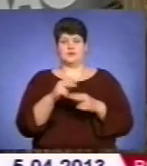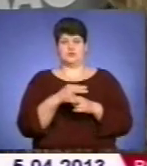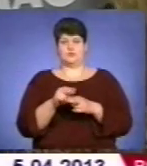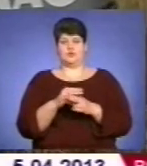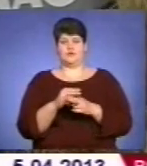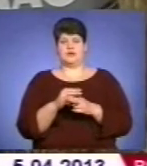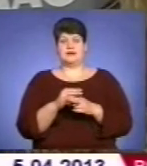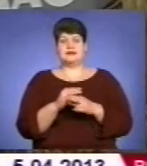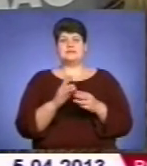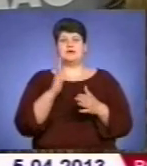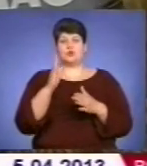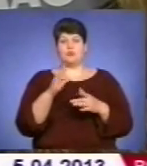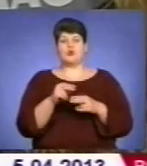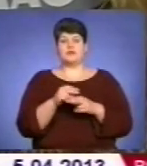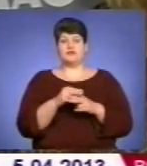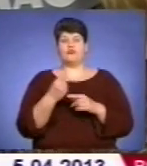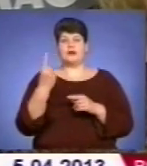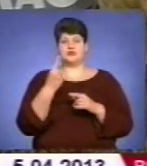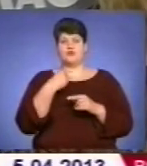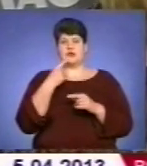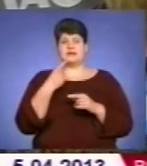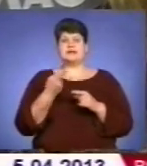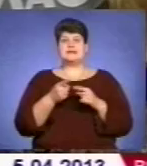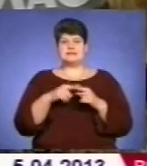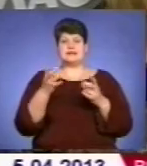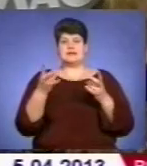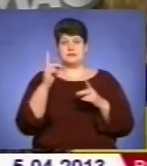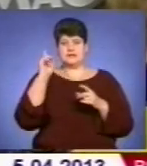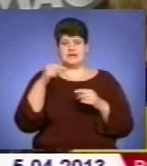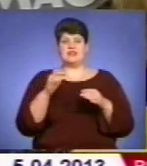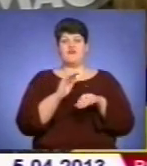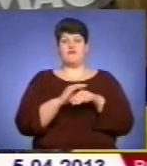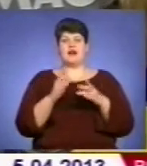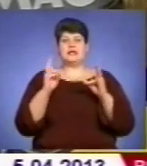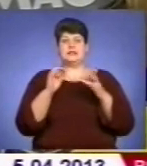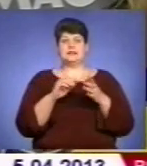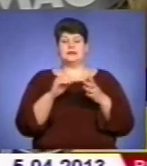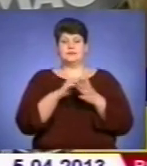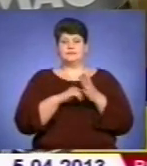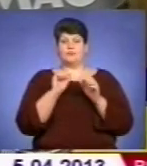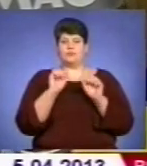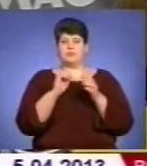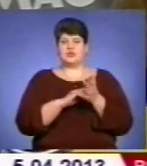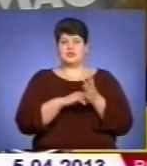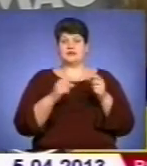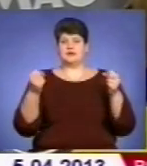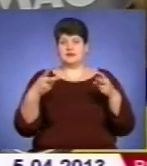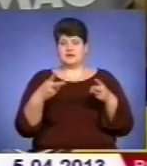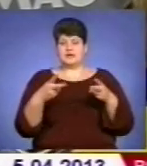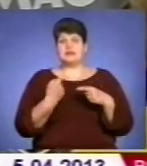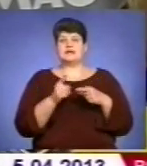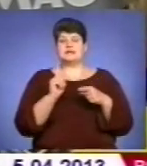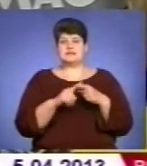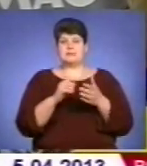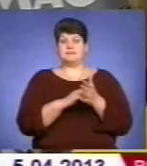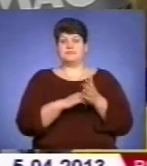З методів профілактики. Давайте перше, щоб говорити про профілактику, треба знати фактори ризику. А власне, що, до чого ми будемо вести профілактику? Основним з